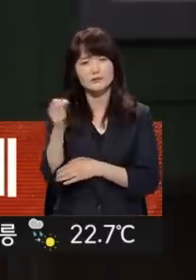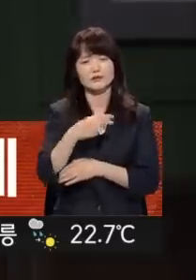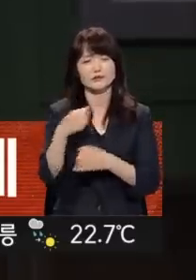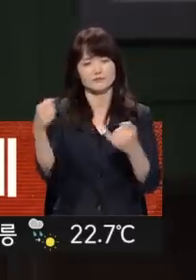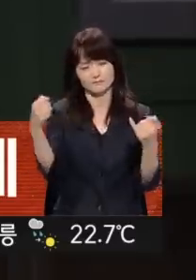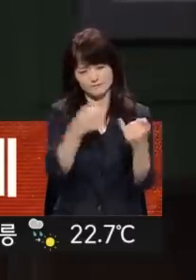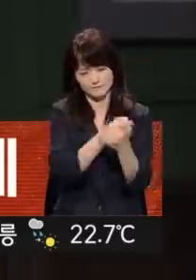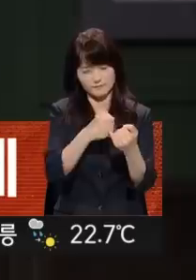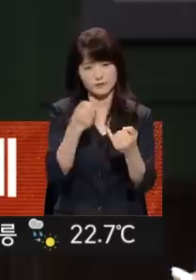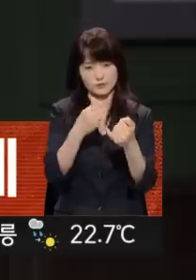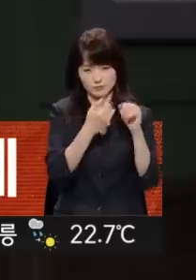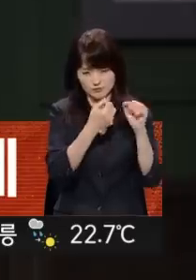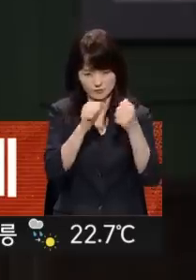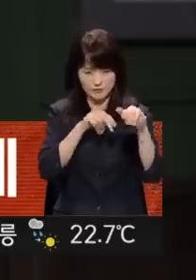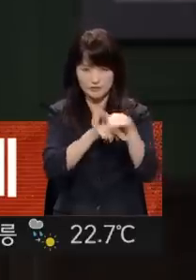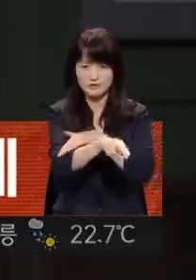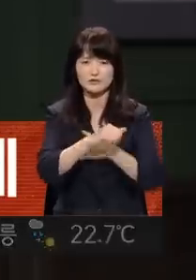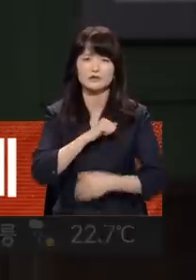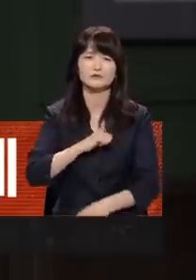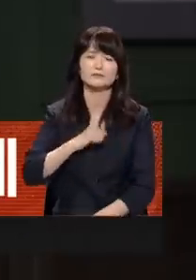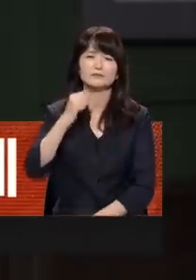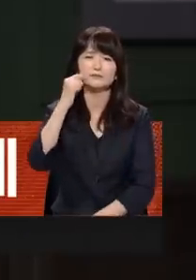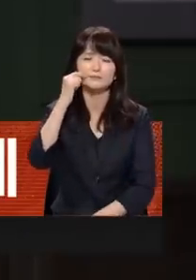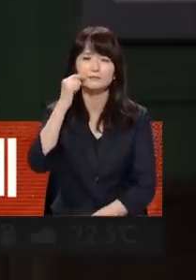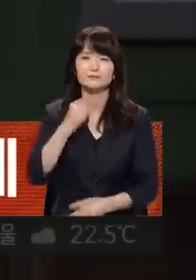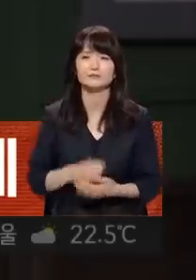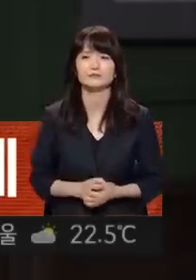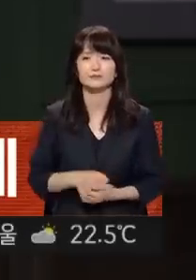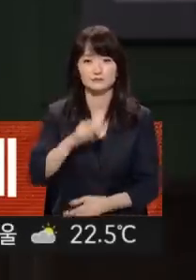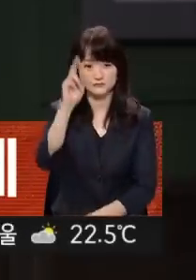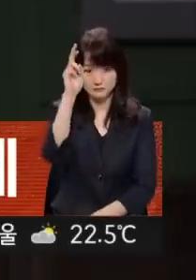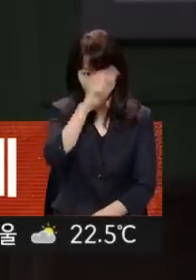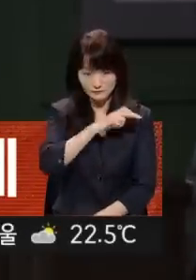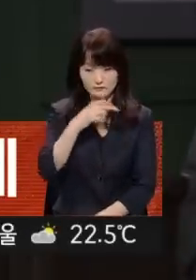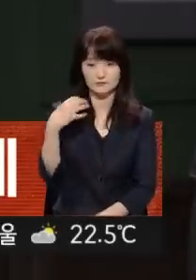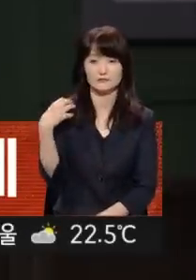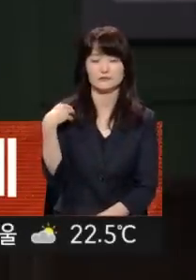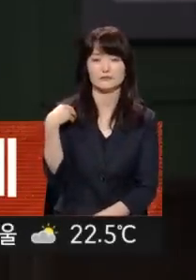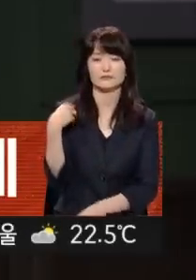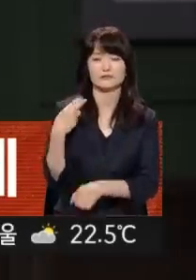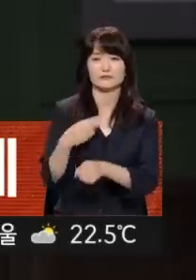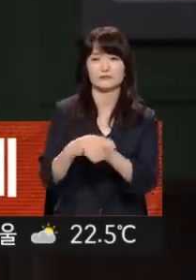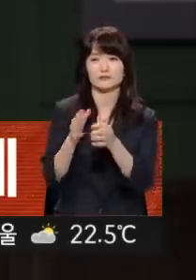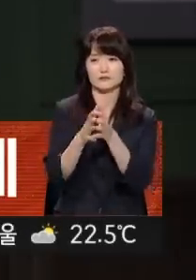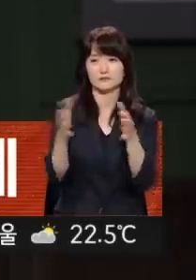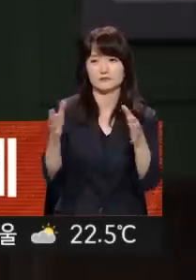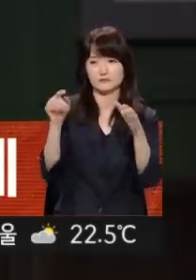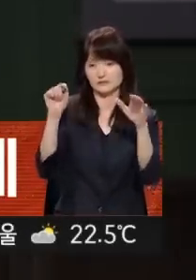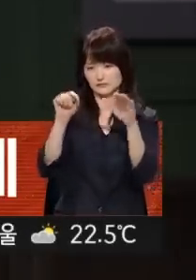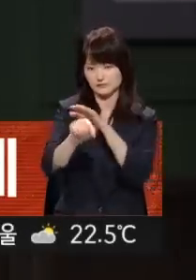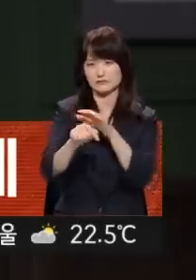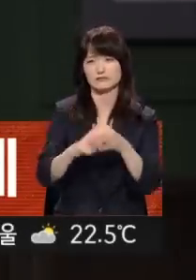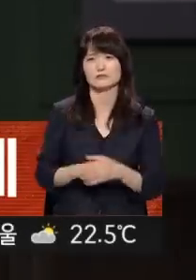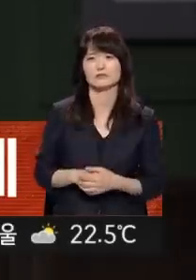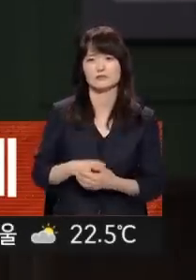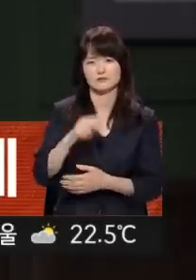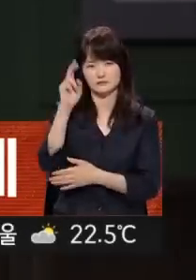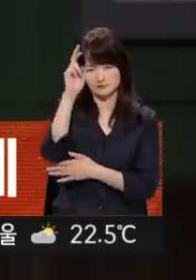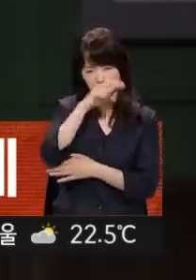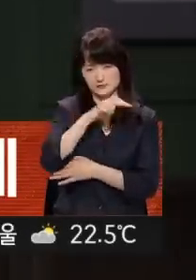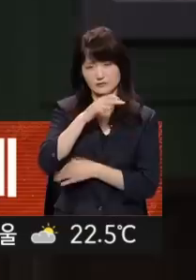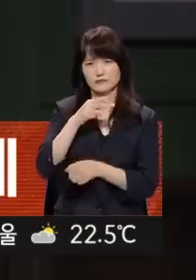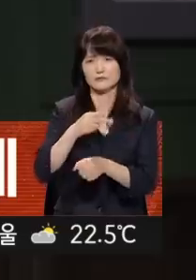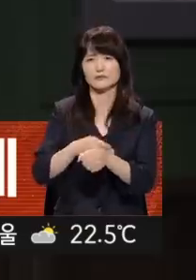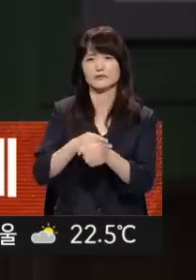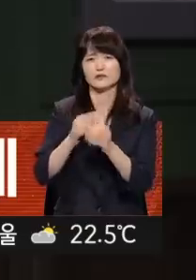다시 가출을 했습니다 못 견디겠으니까요 그래서 아침에 다시 담임 선생님 아파트로 찾아갔는데이 아침에는 또이 선생님이 집을